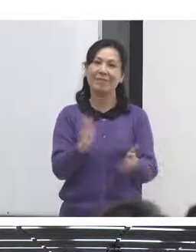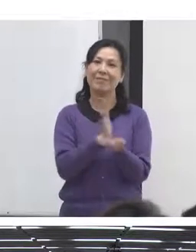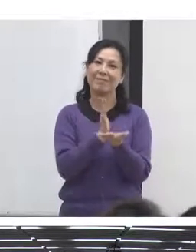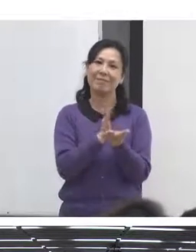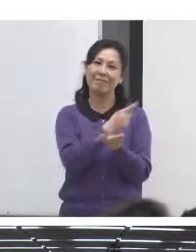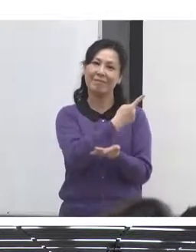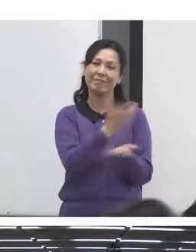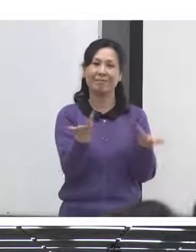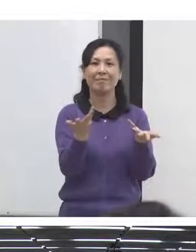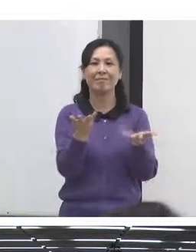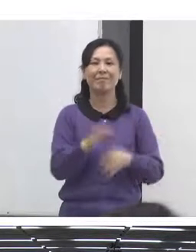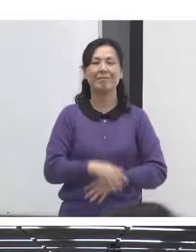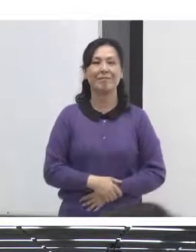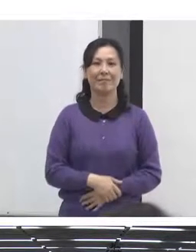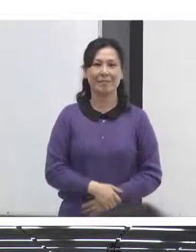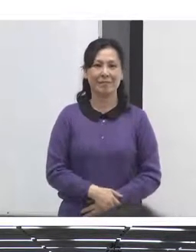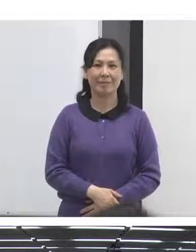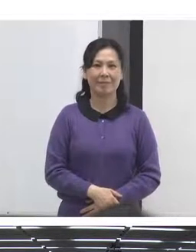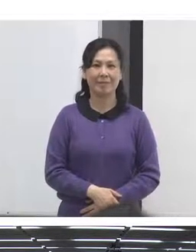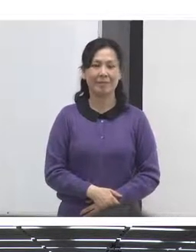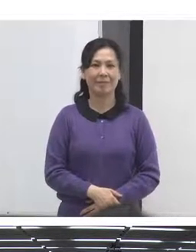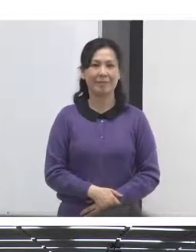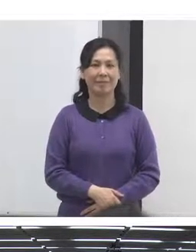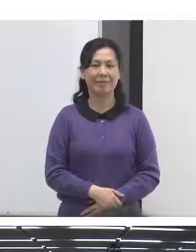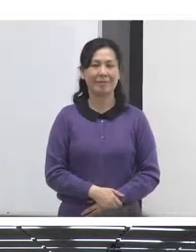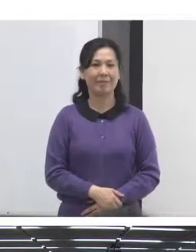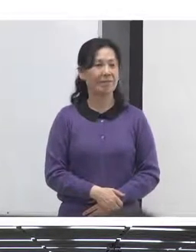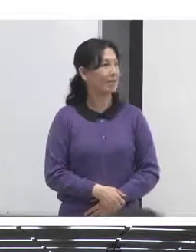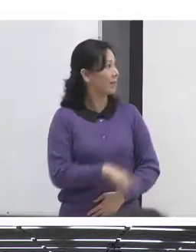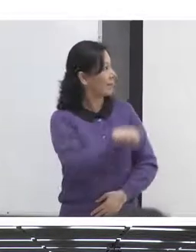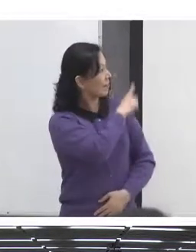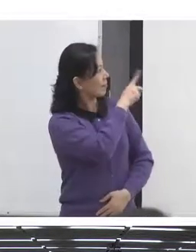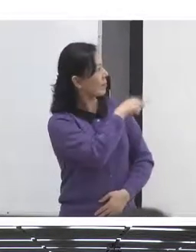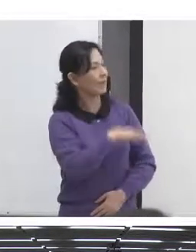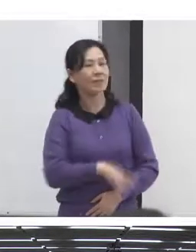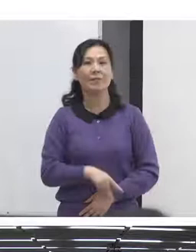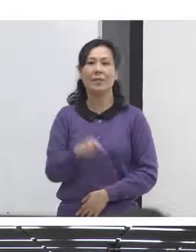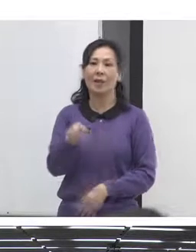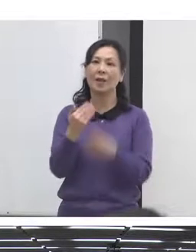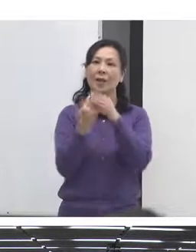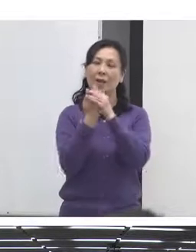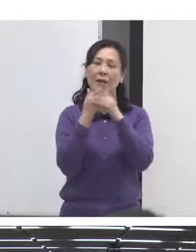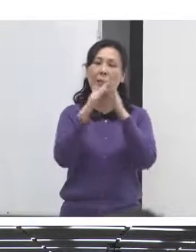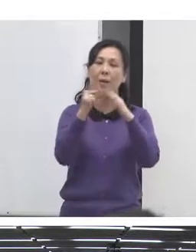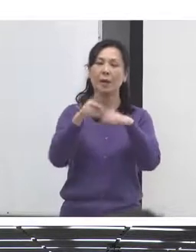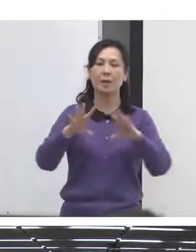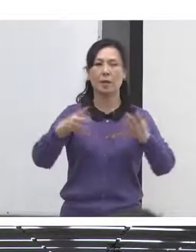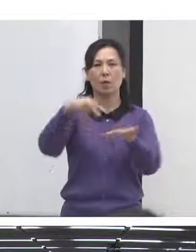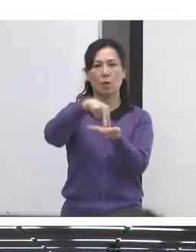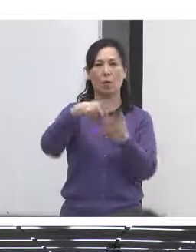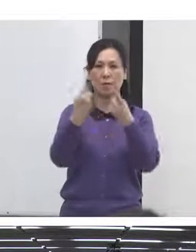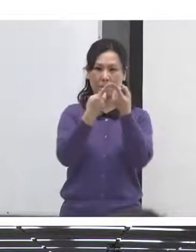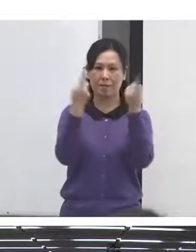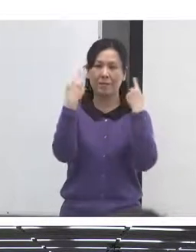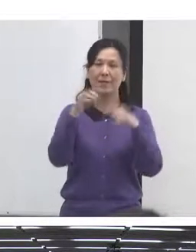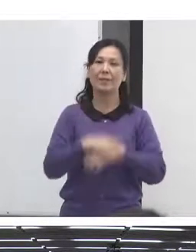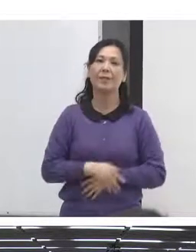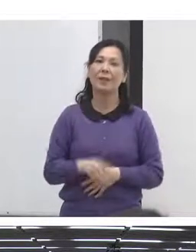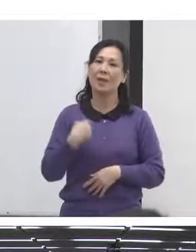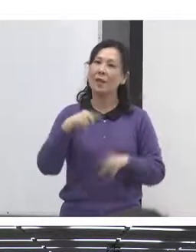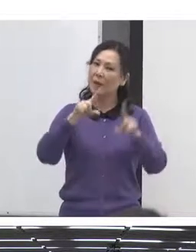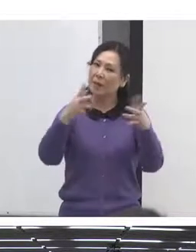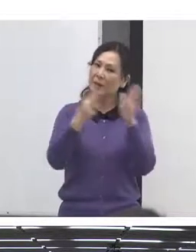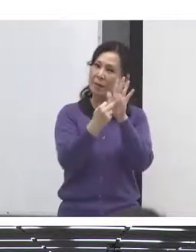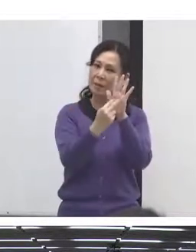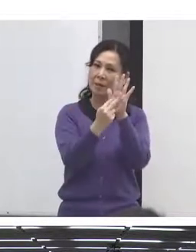题。那Hafen City University Hamburg 呢，它是在汉堡的一个国立大学，然后我也会大概讲一下我们